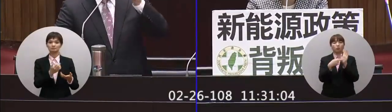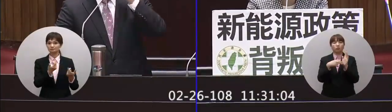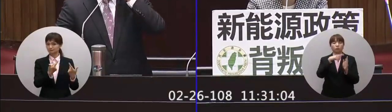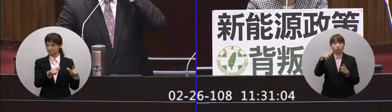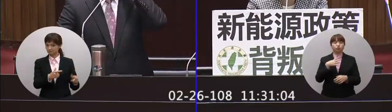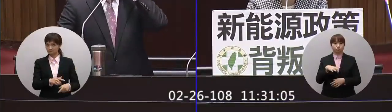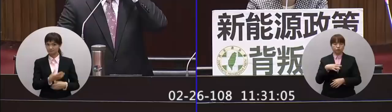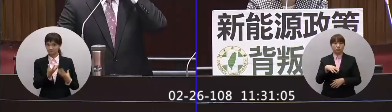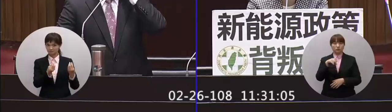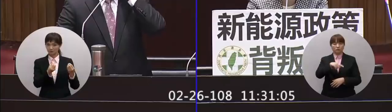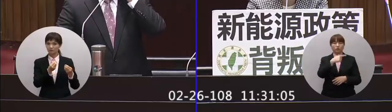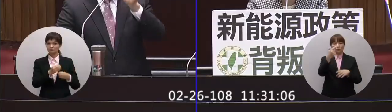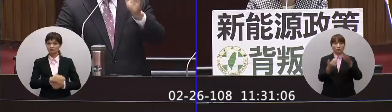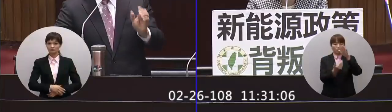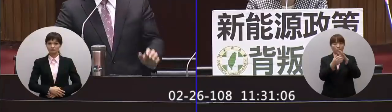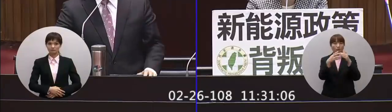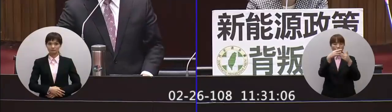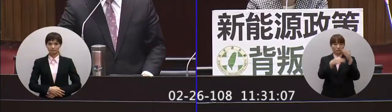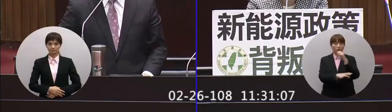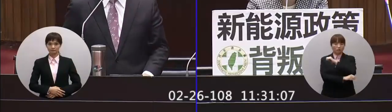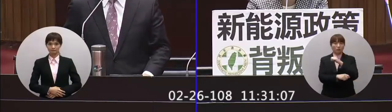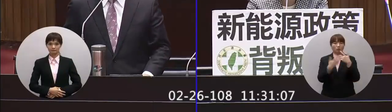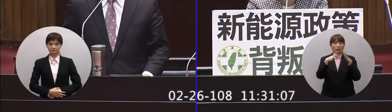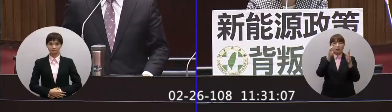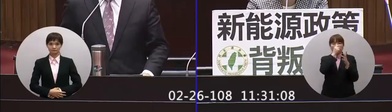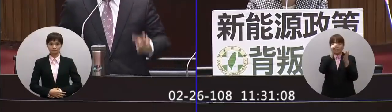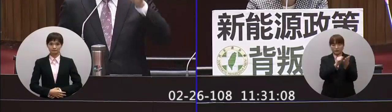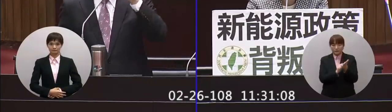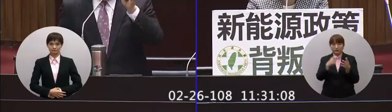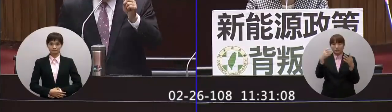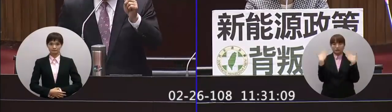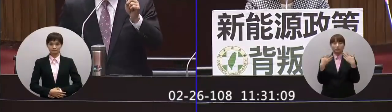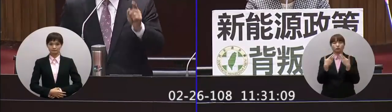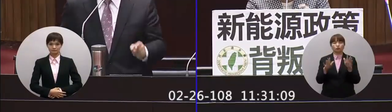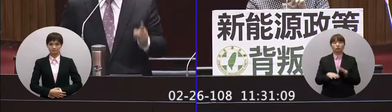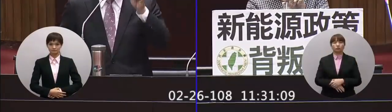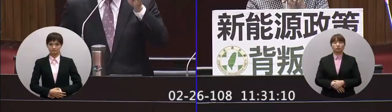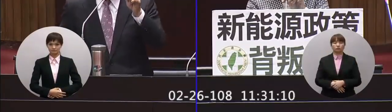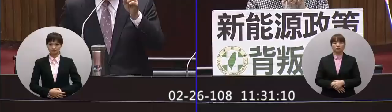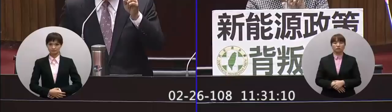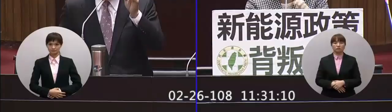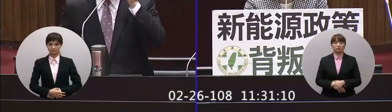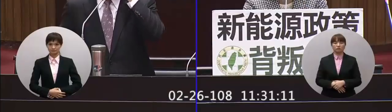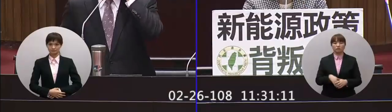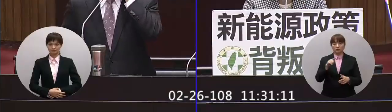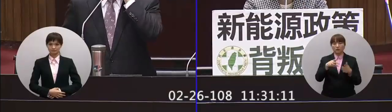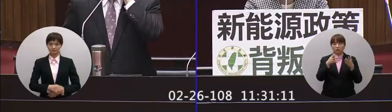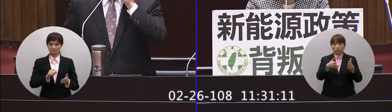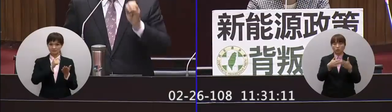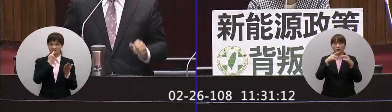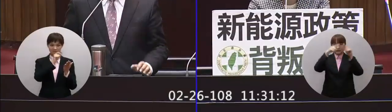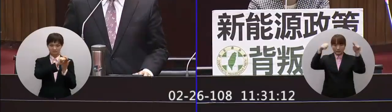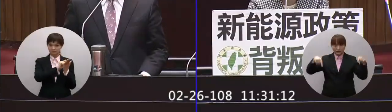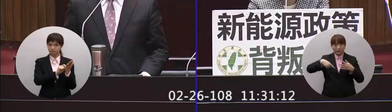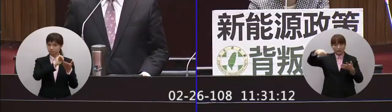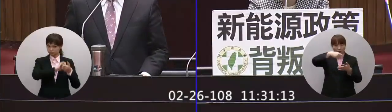大家都知道这是一个最高原则，已经不需要白纸黑字写进去的。院长，你现在是要争说要白纸